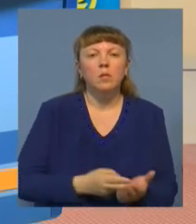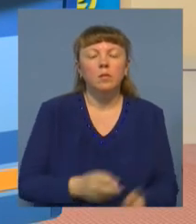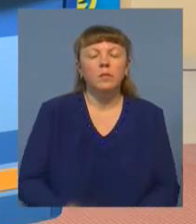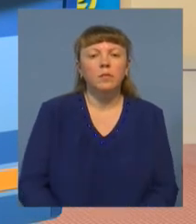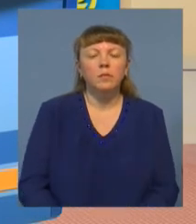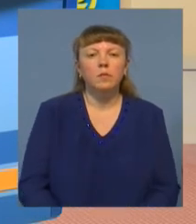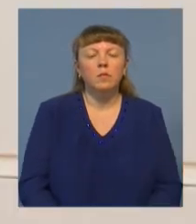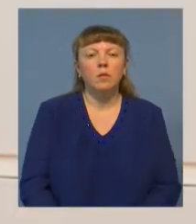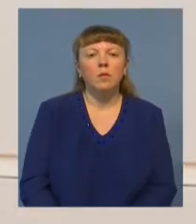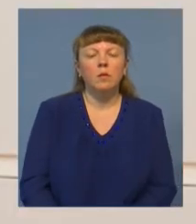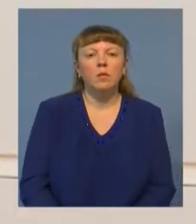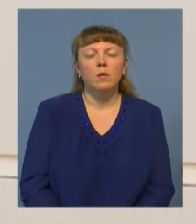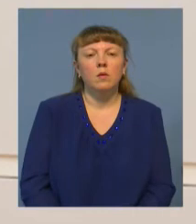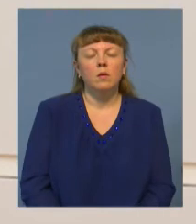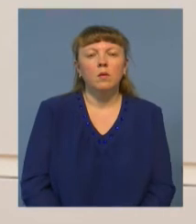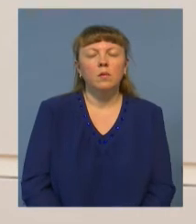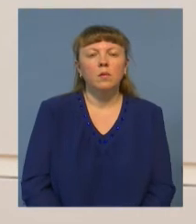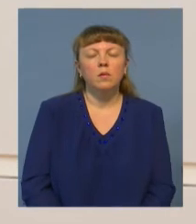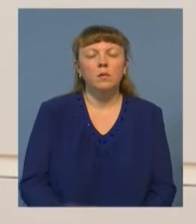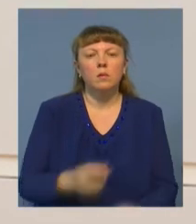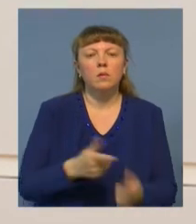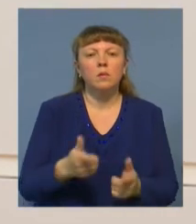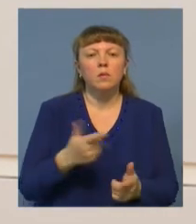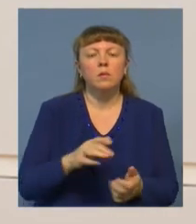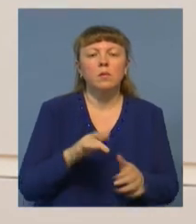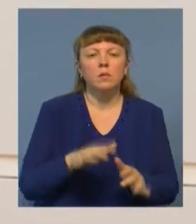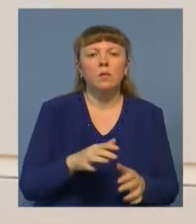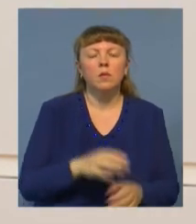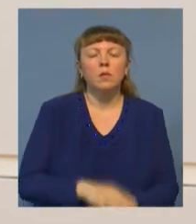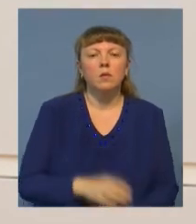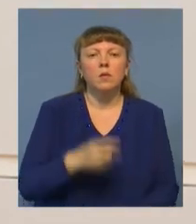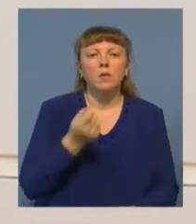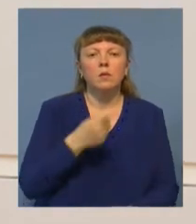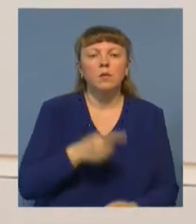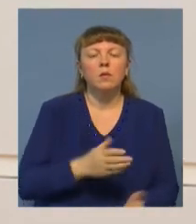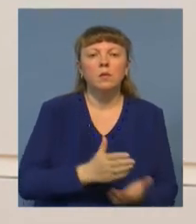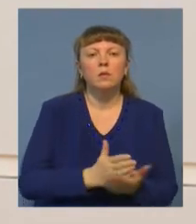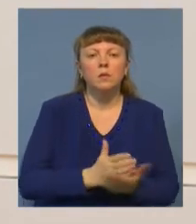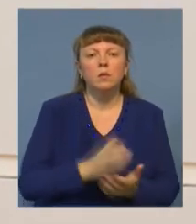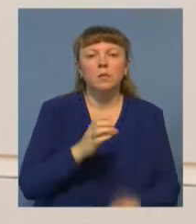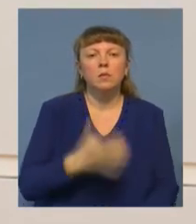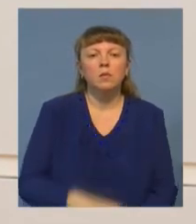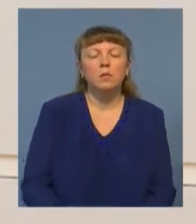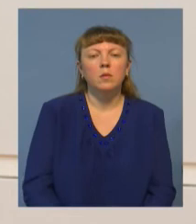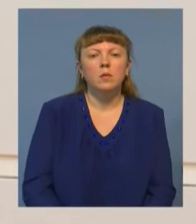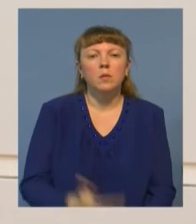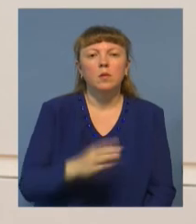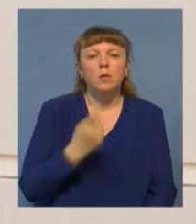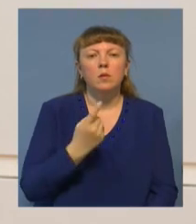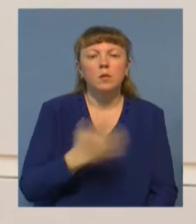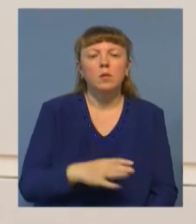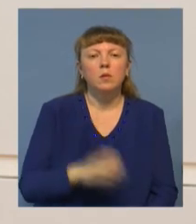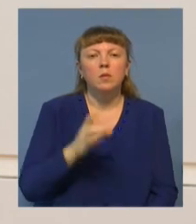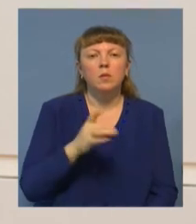коротко. Подготовка дела к судебному разбирательству является обязательной стадией гражданского процесса и представляет собой